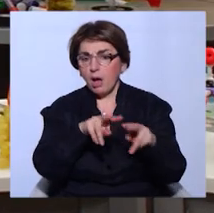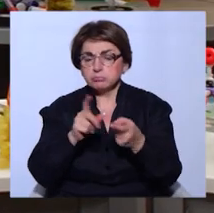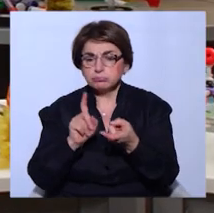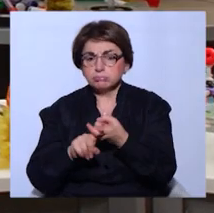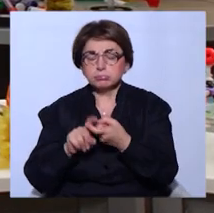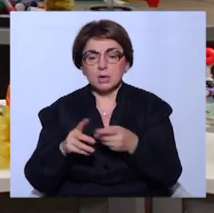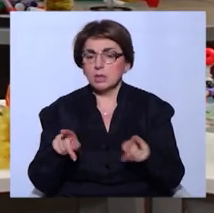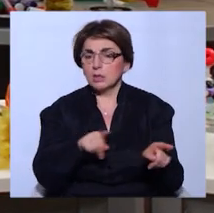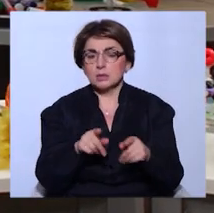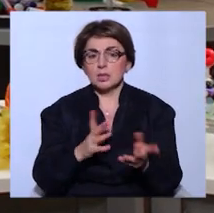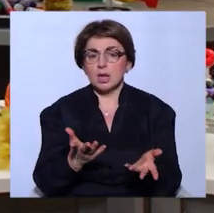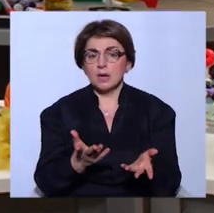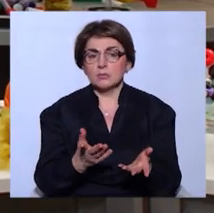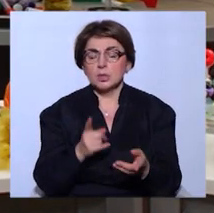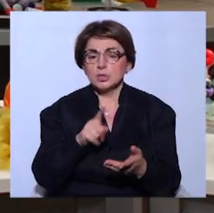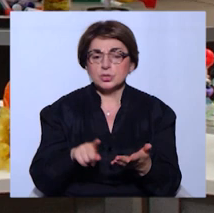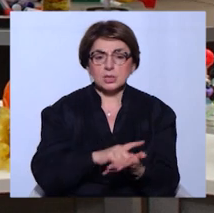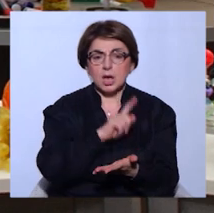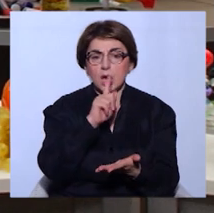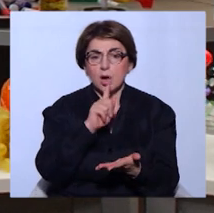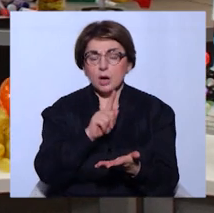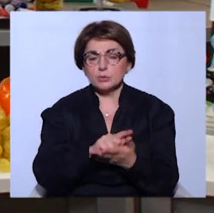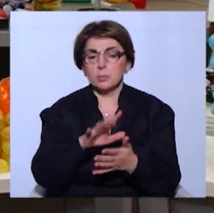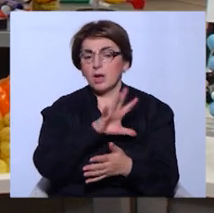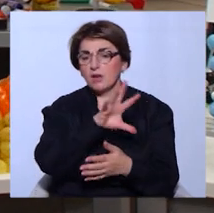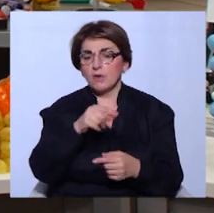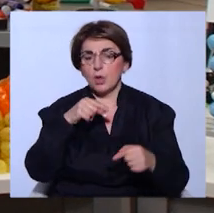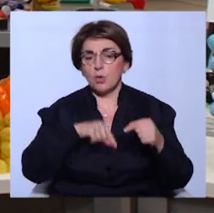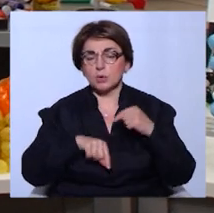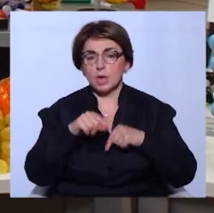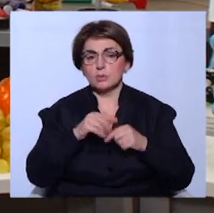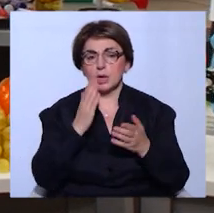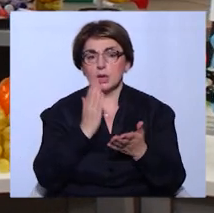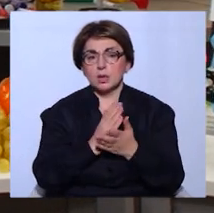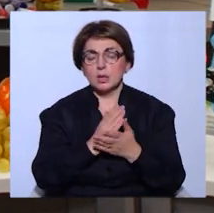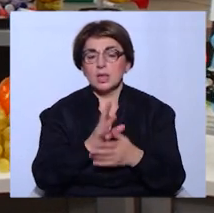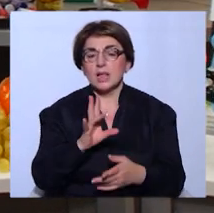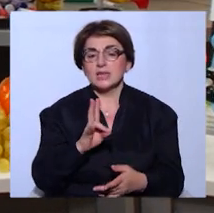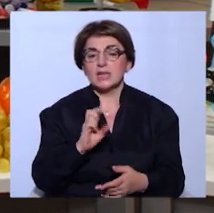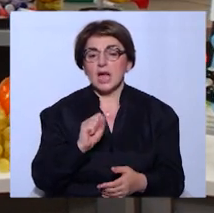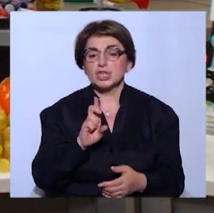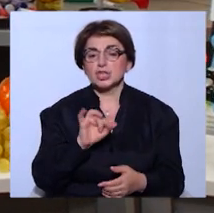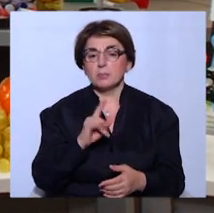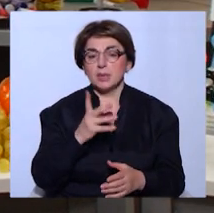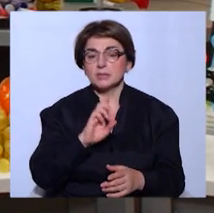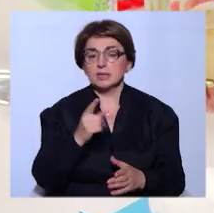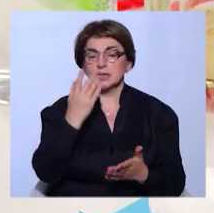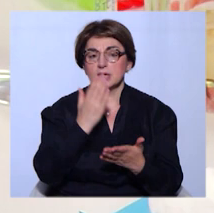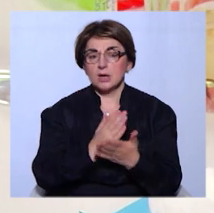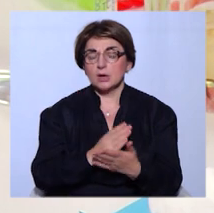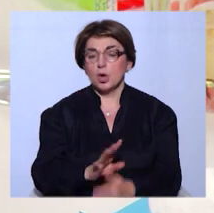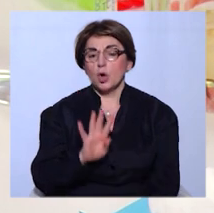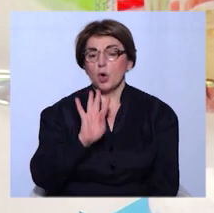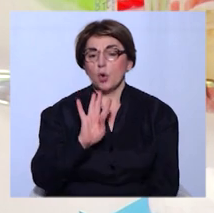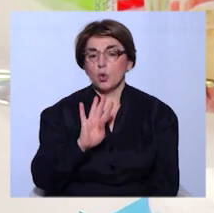რომ აუცილებლად ყველა ორგანული ნაერთი შედგება ნახშირბადისაგან, სადაც ნახშირბადი 4 სტოლი ვალენტობის